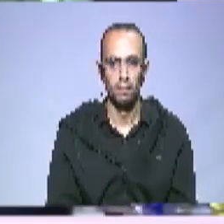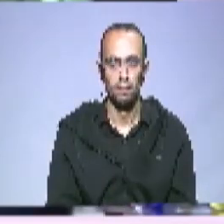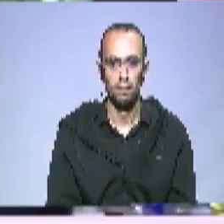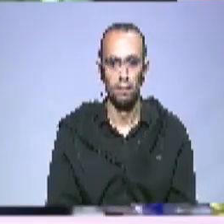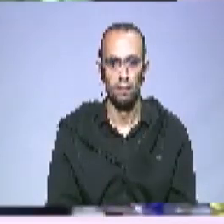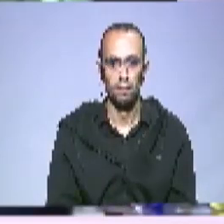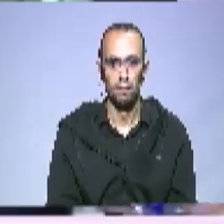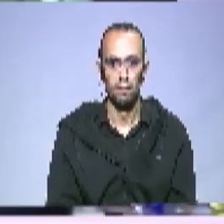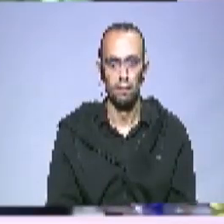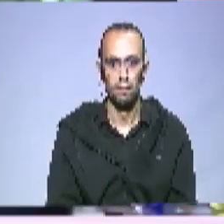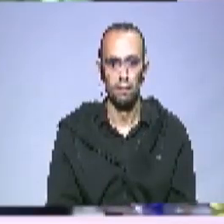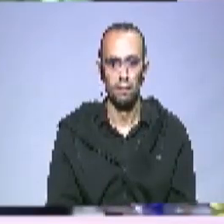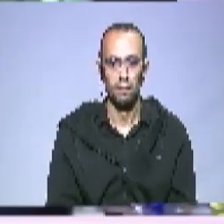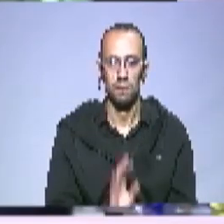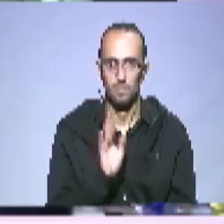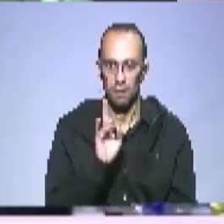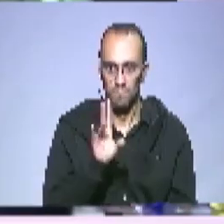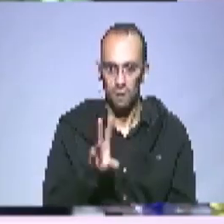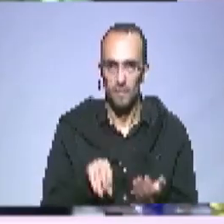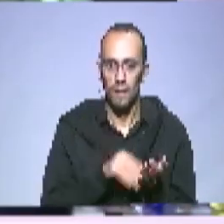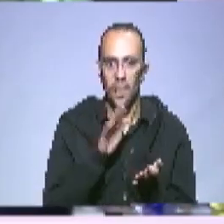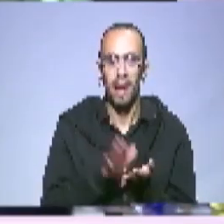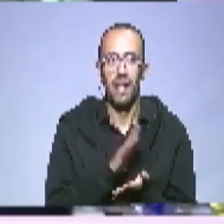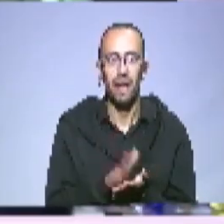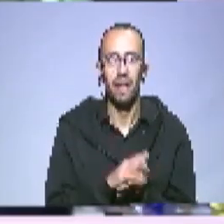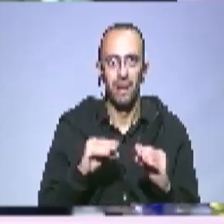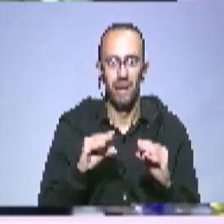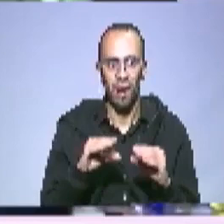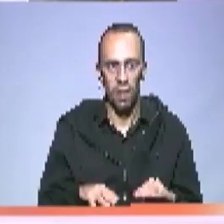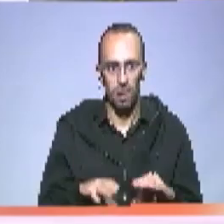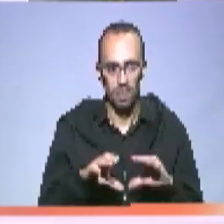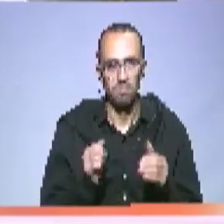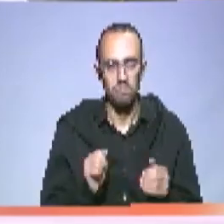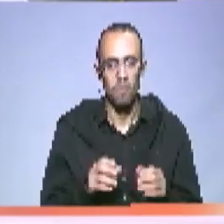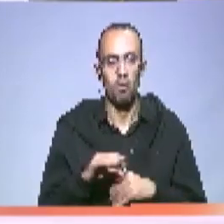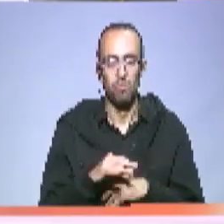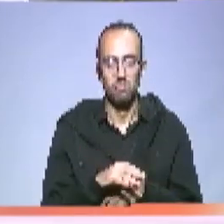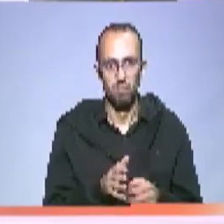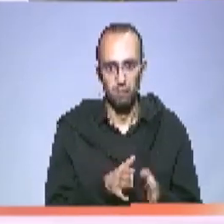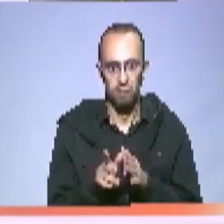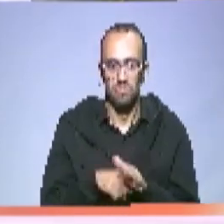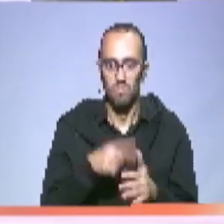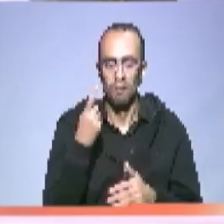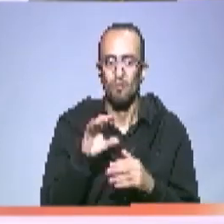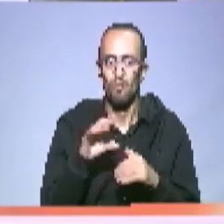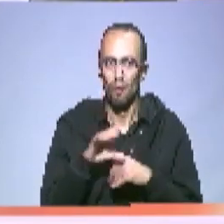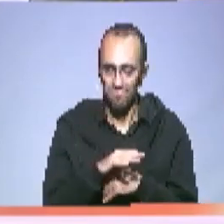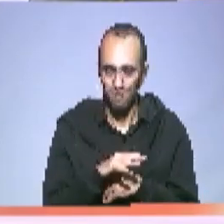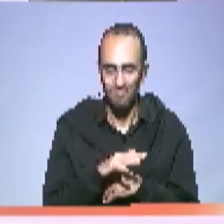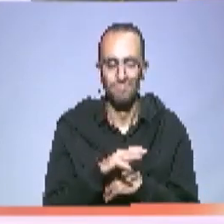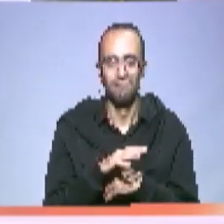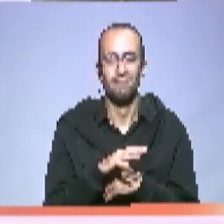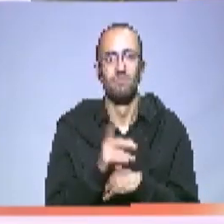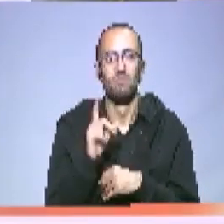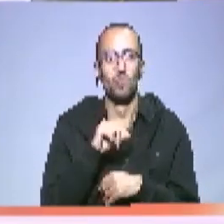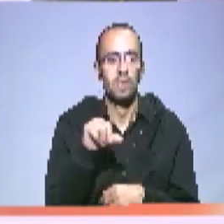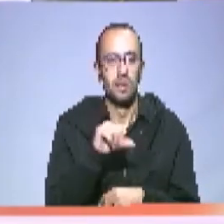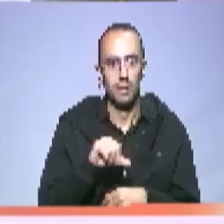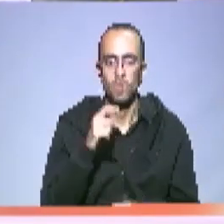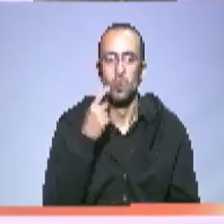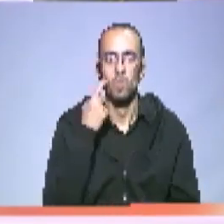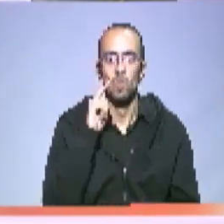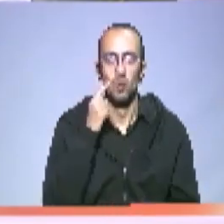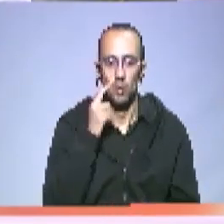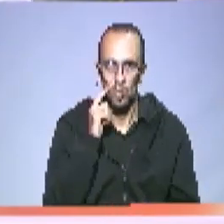قوي. احنا كده بدأنا بكيكة البرتقال. أول حاجة الشيف عملها حط البرتقال والزيت